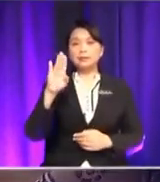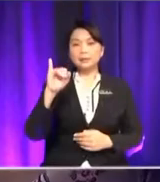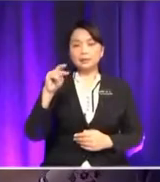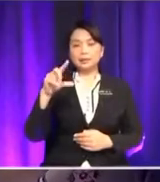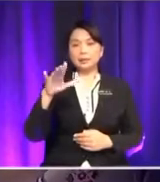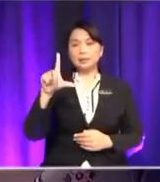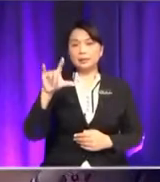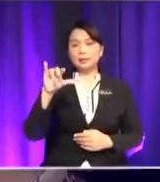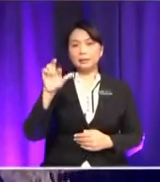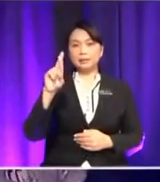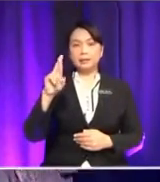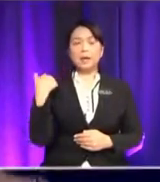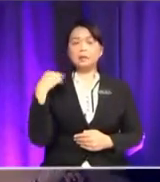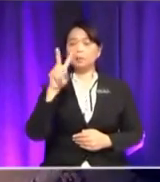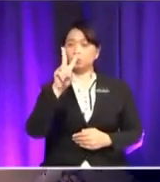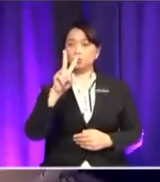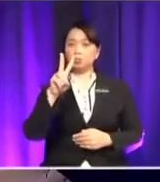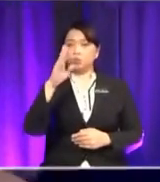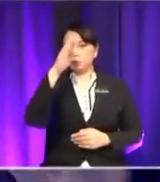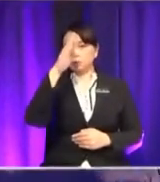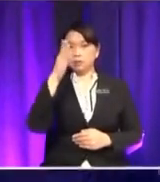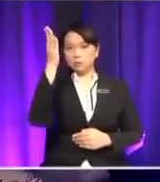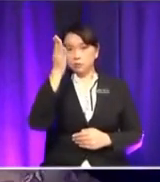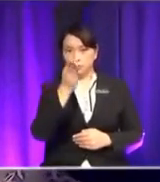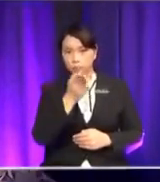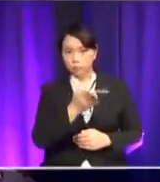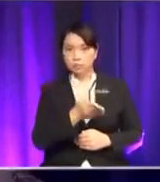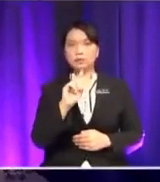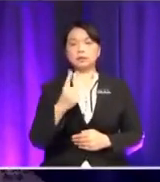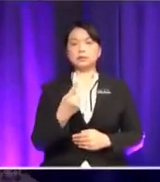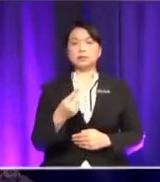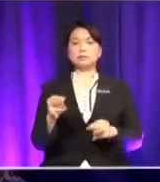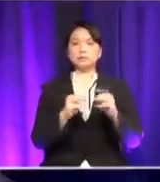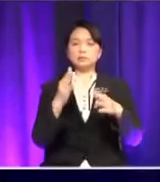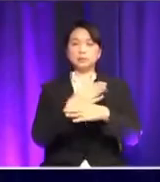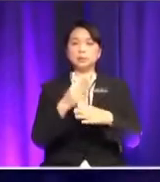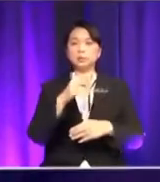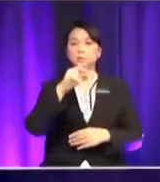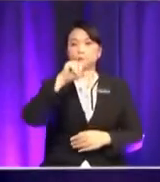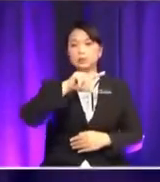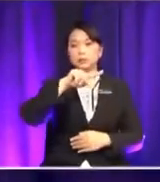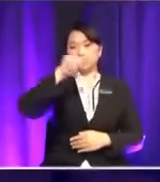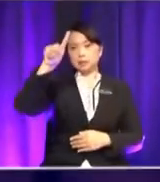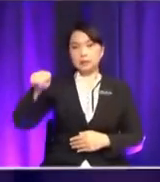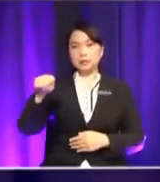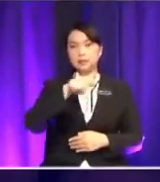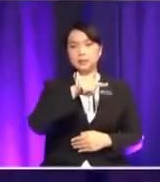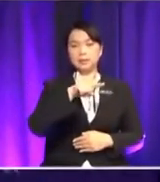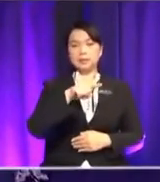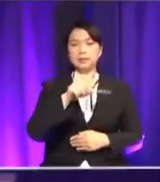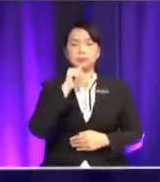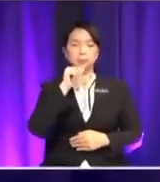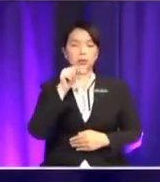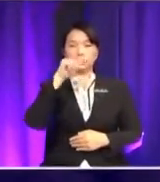saja ke Curug Neng hahaha dosa jujur macam bentuk segitiga macam bentuk segitiga tapi bukan bentuk segitiga